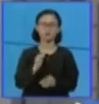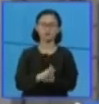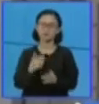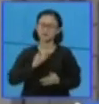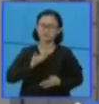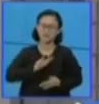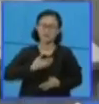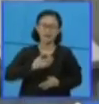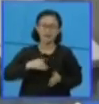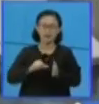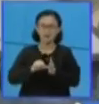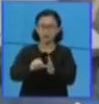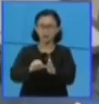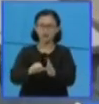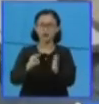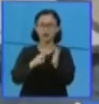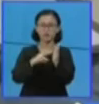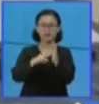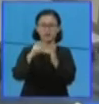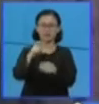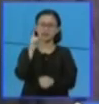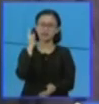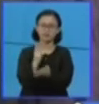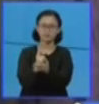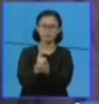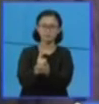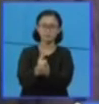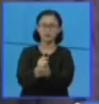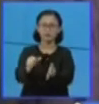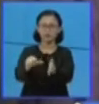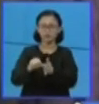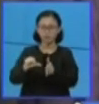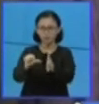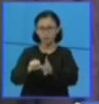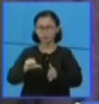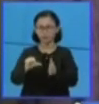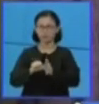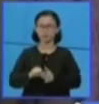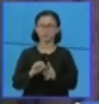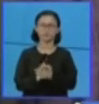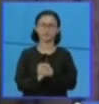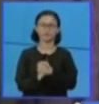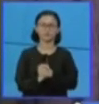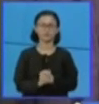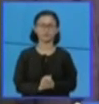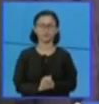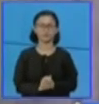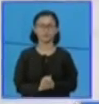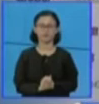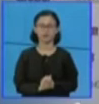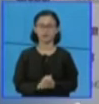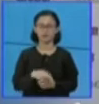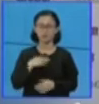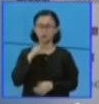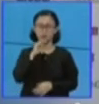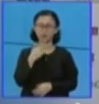terbantu dan berharap MNC Peduli tetap peduli kepada warga kurang mampu dan mereka yang membutuhkan bantuan. Saya mengucapkan